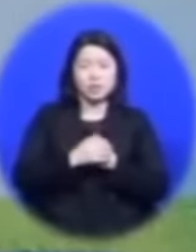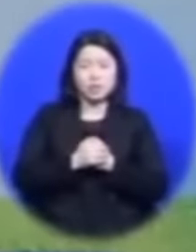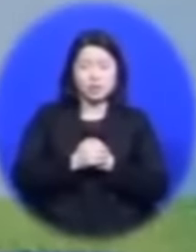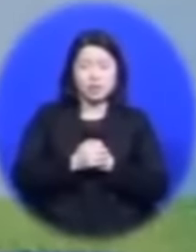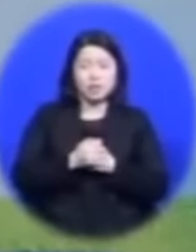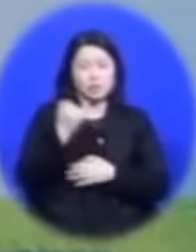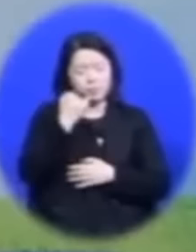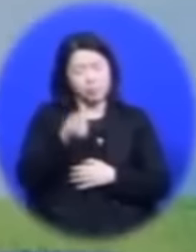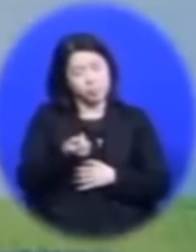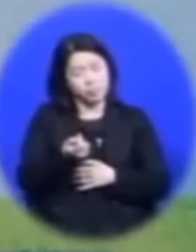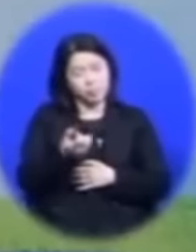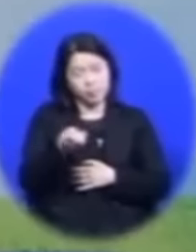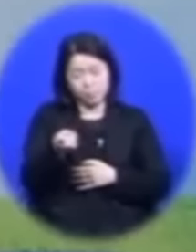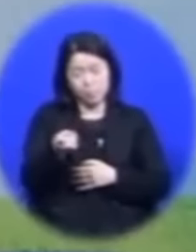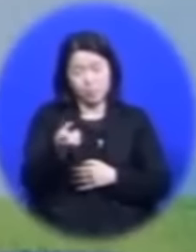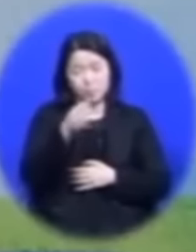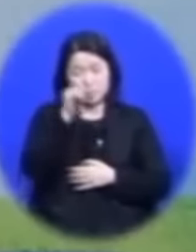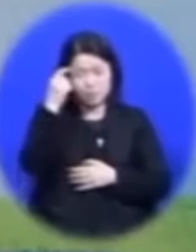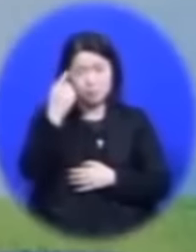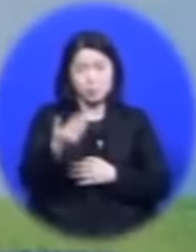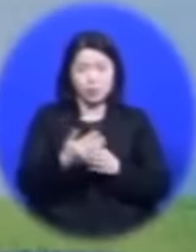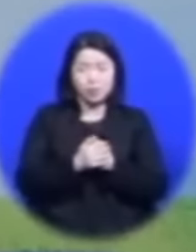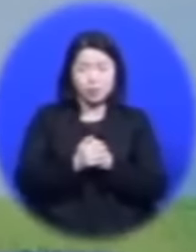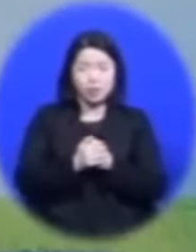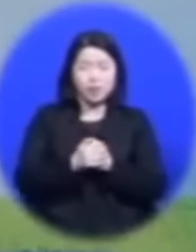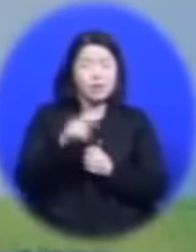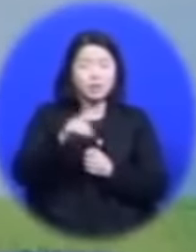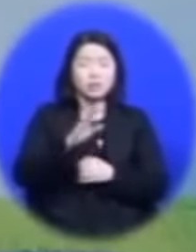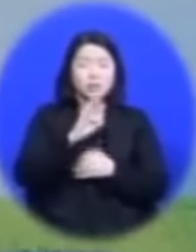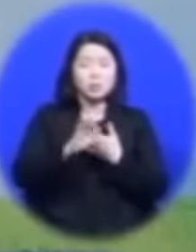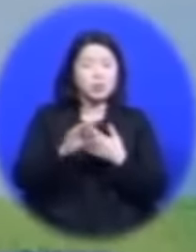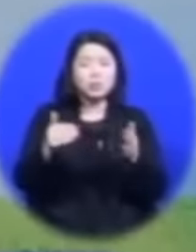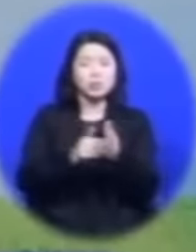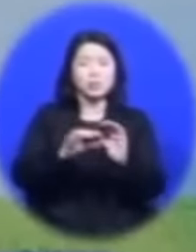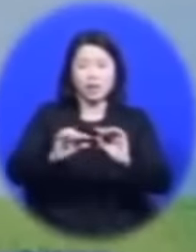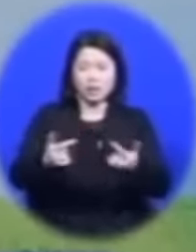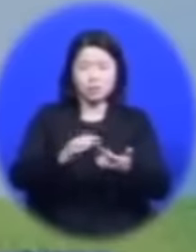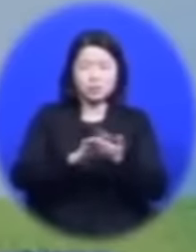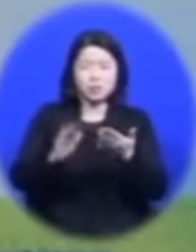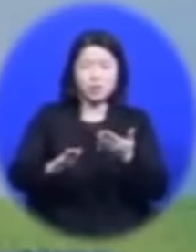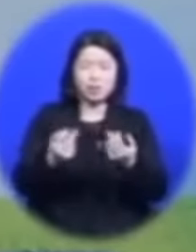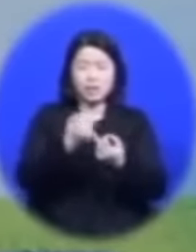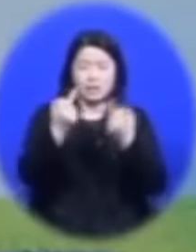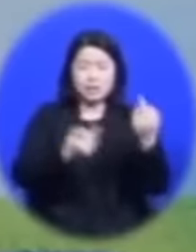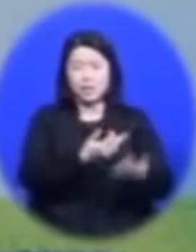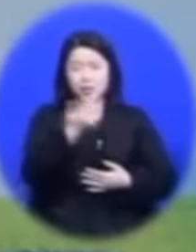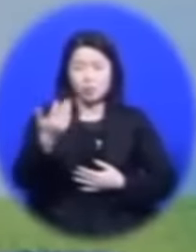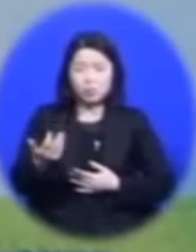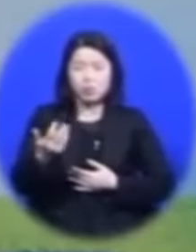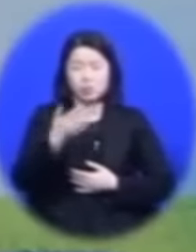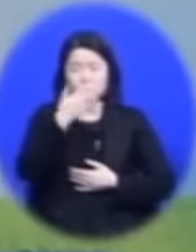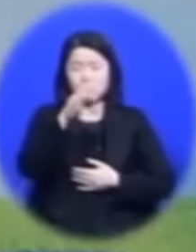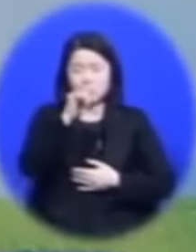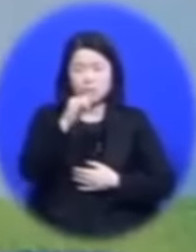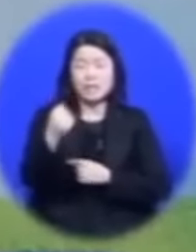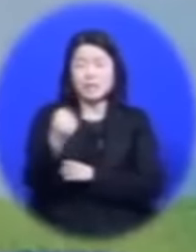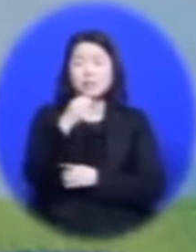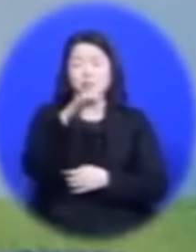겨자씨만한 믿음은 있습니까? 그렇다면 끝 아니라니까요. 산을 옮길 수 있는 힘이 있다니까